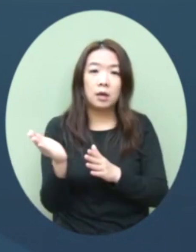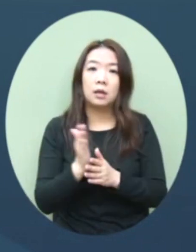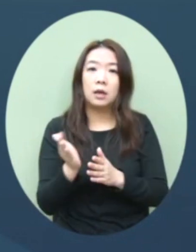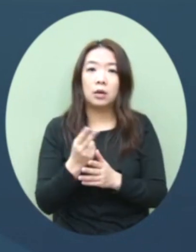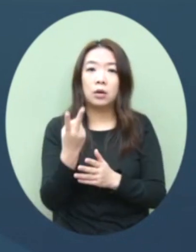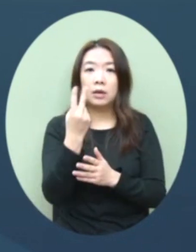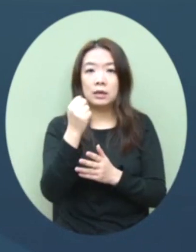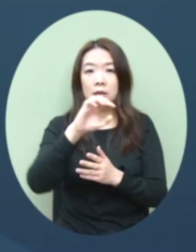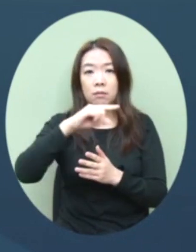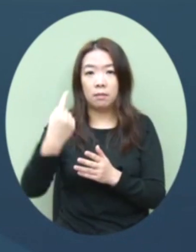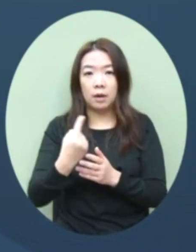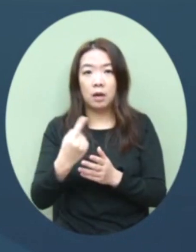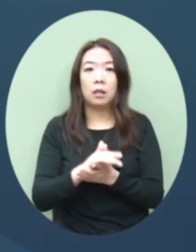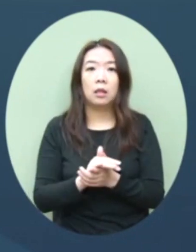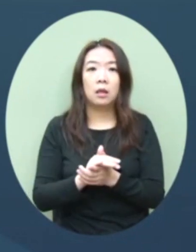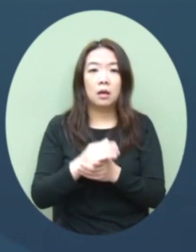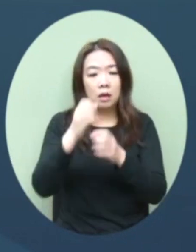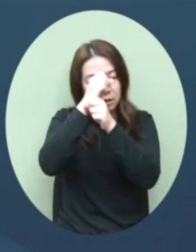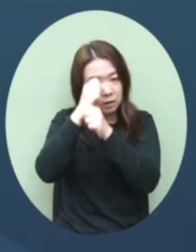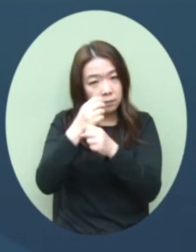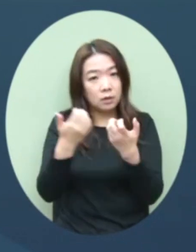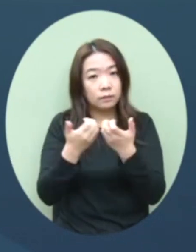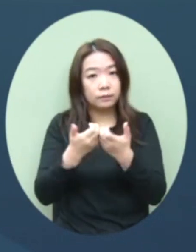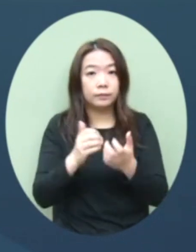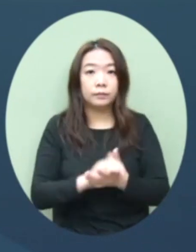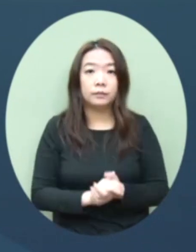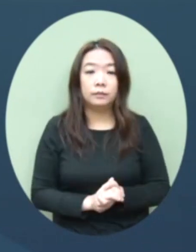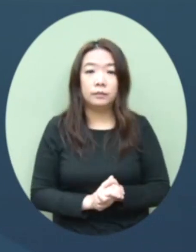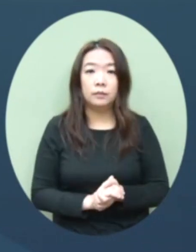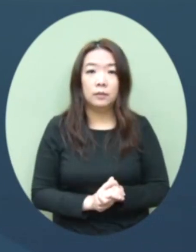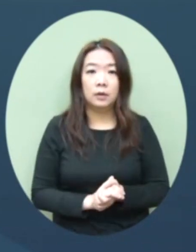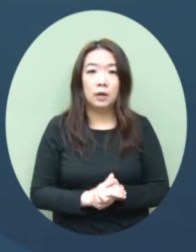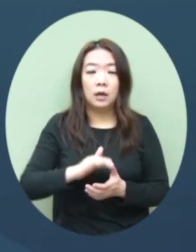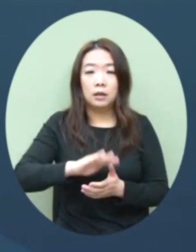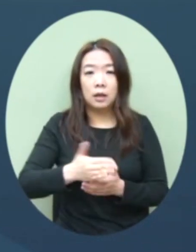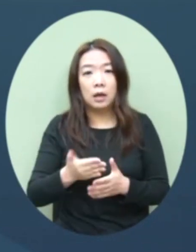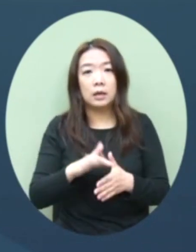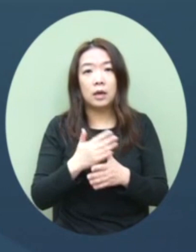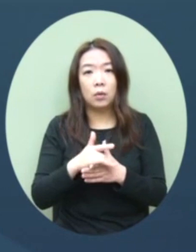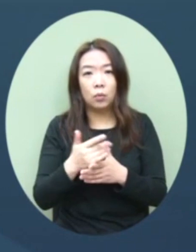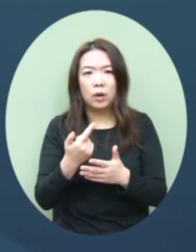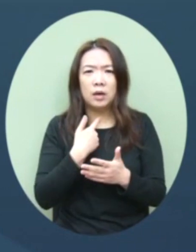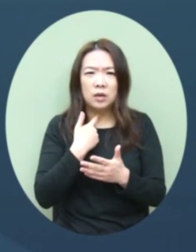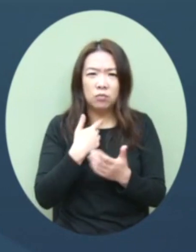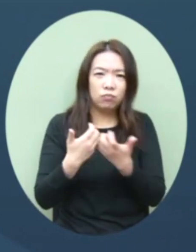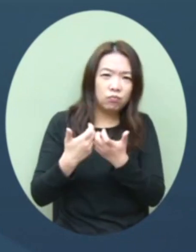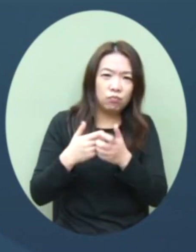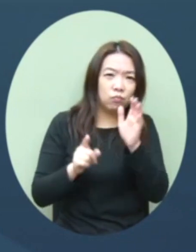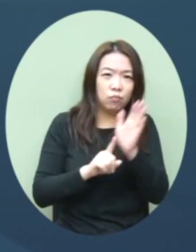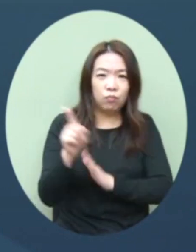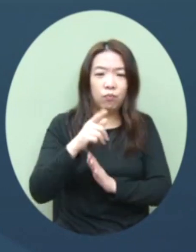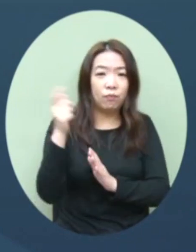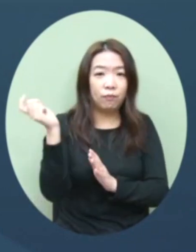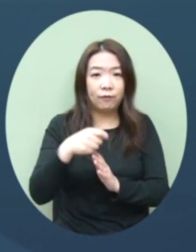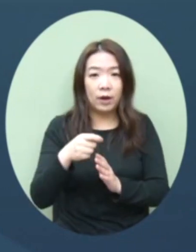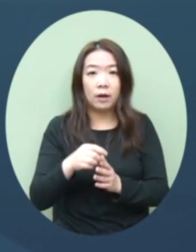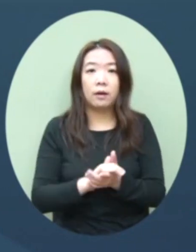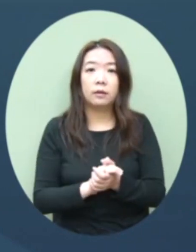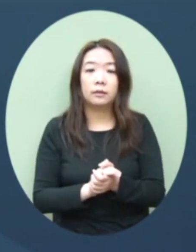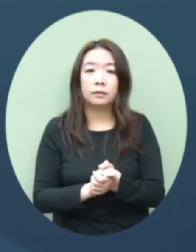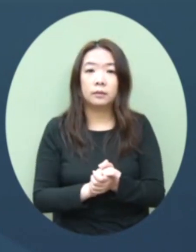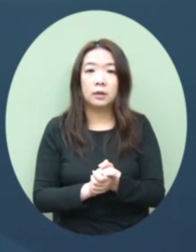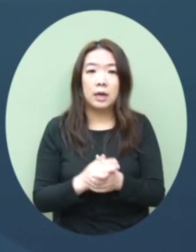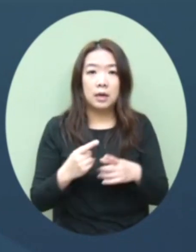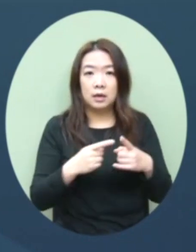万个检测的但是由于需求在短时间大增所以市民是